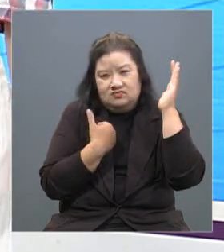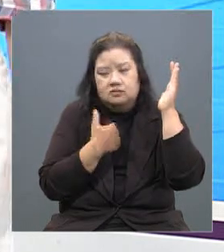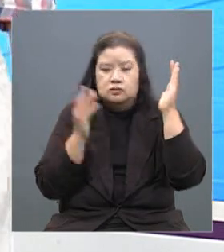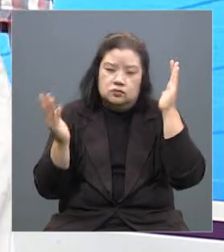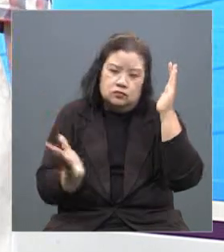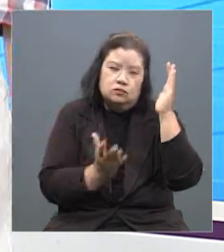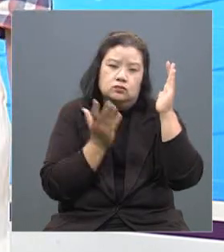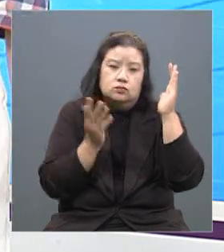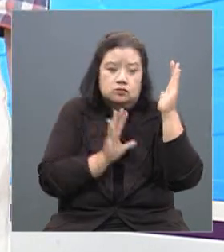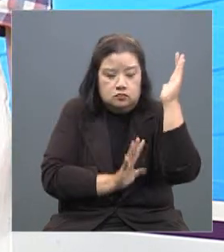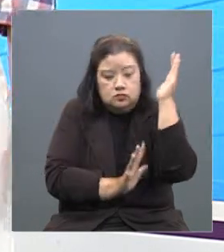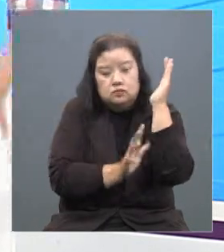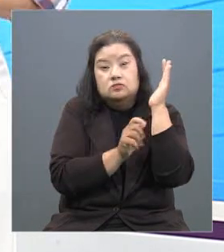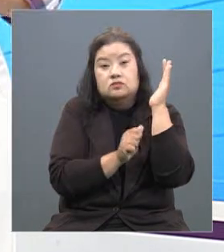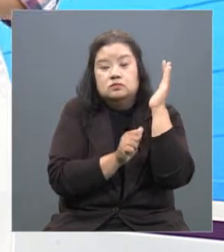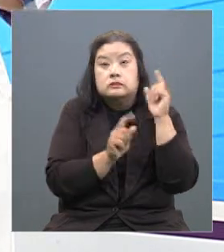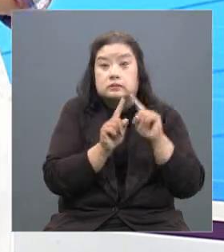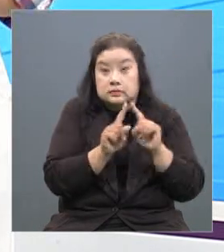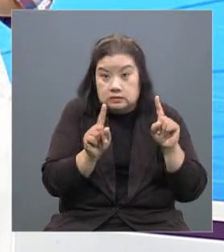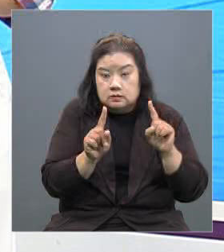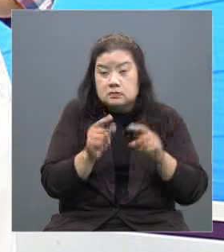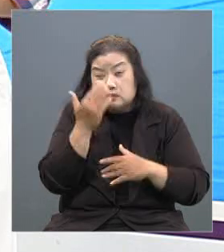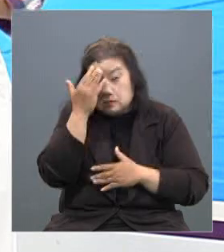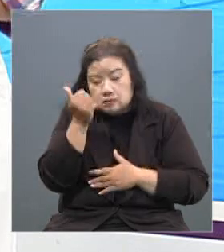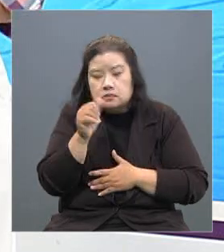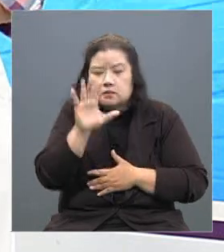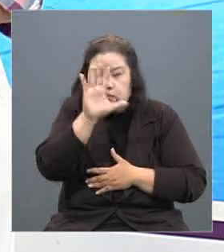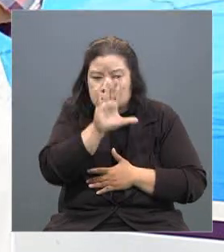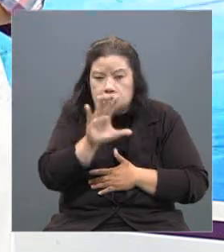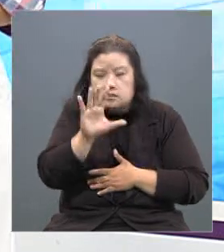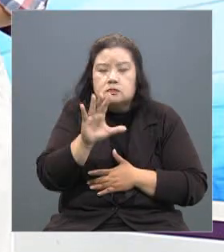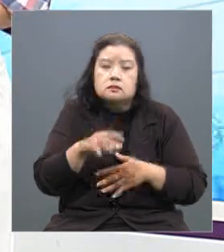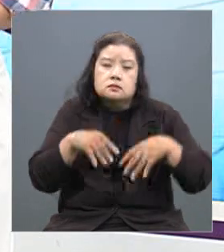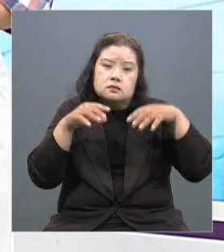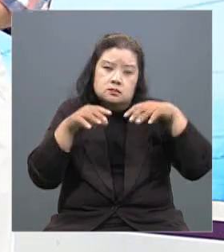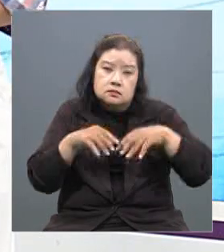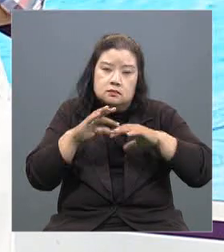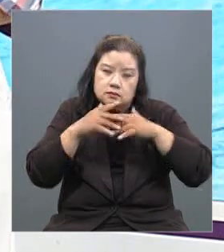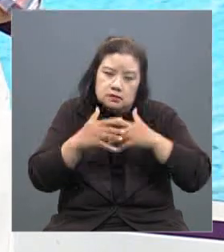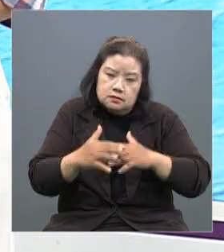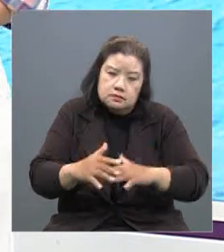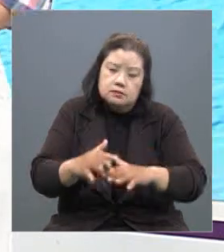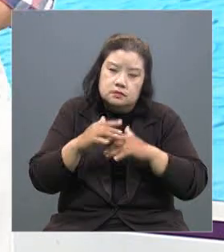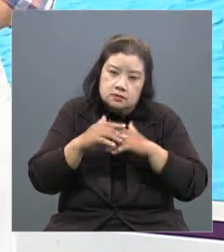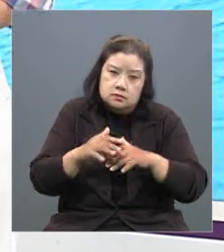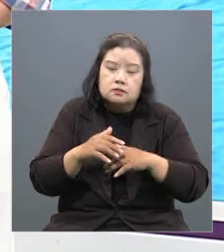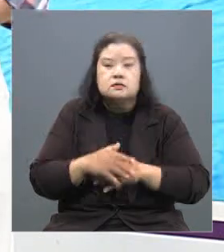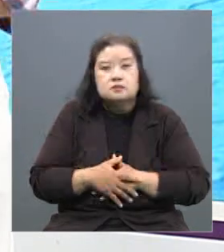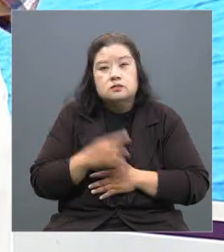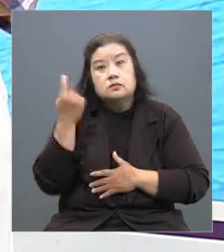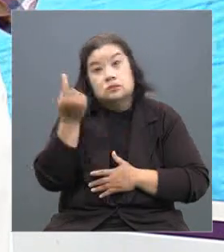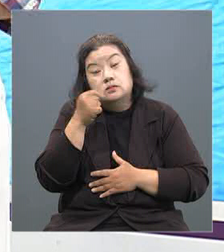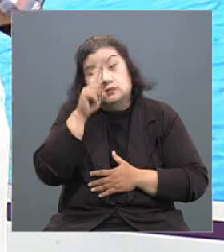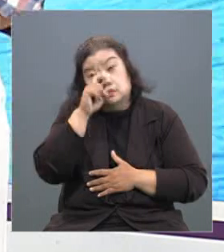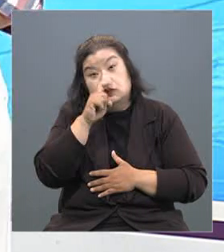วันออกเฉียงใต้พัดปกคลุมแต่มีกำลังอ่อนก็ทำให้ฝนน้อยคลื่นลมก็เที่ยวทะเลสุดสัปด